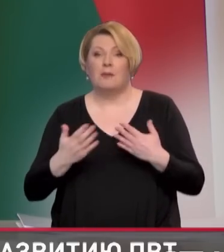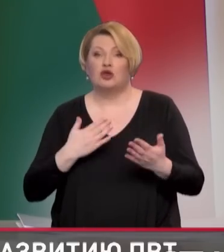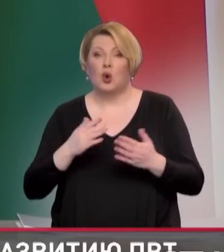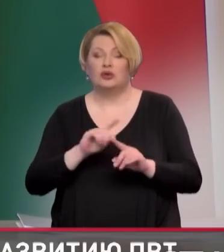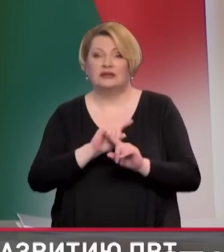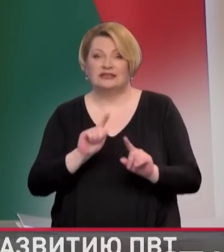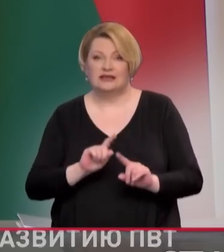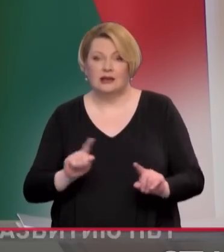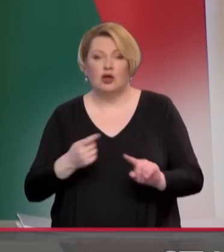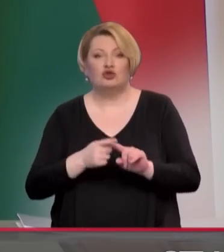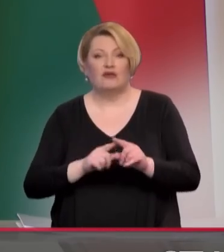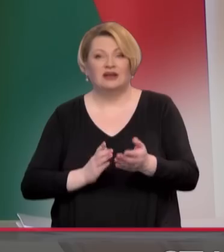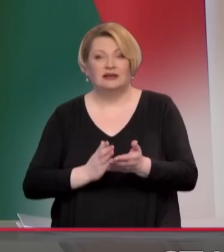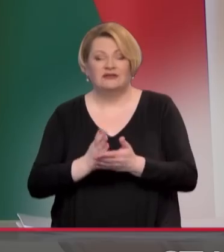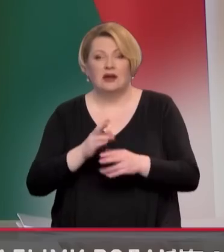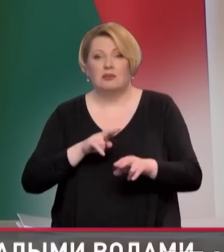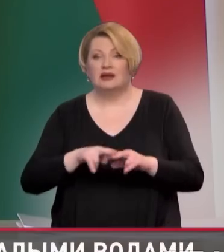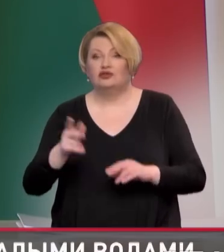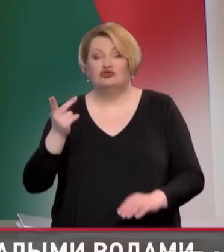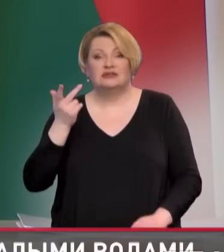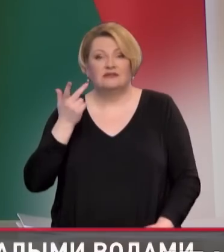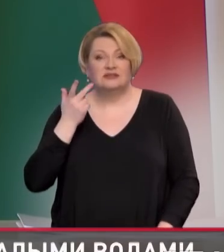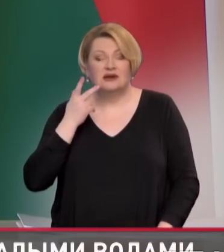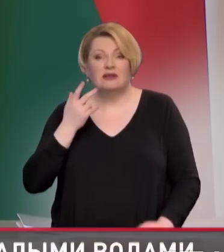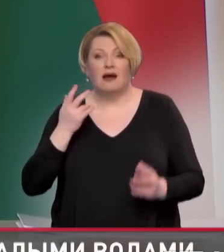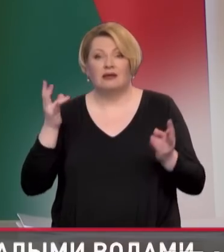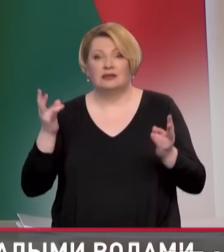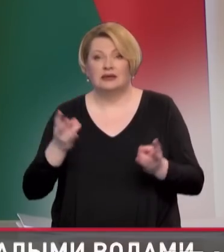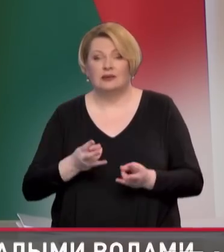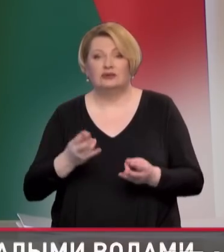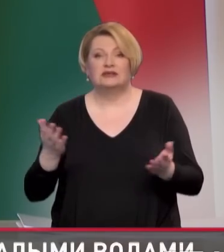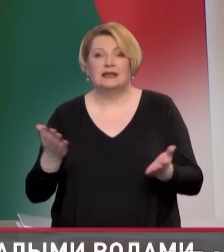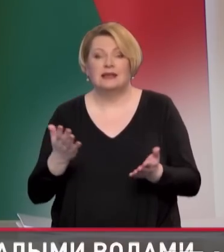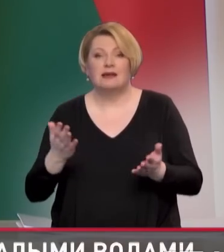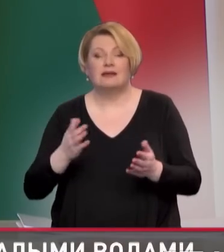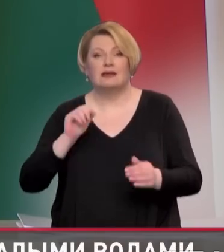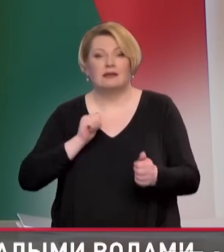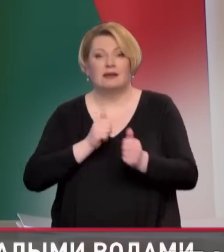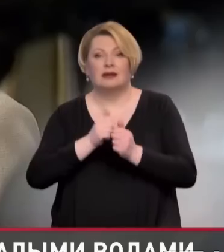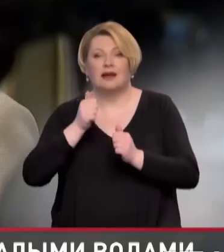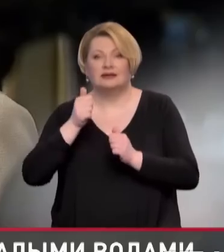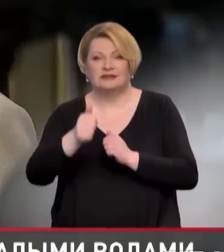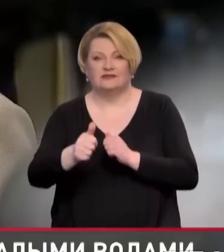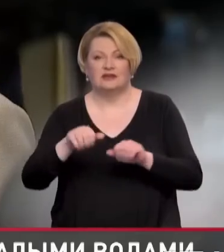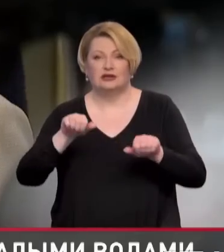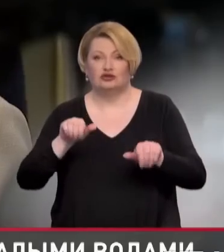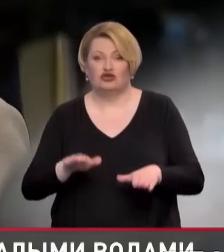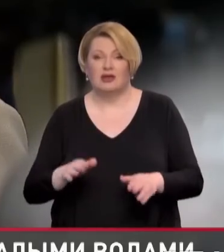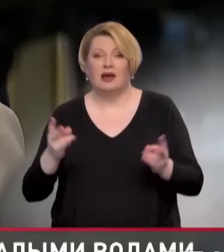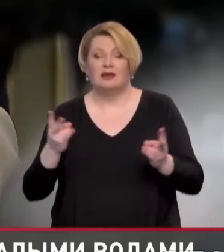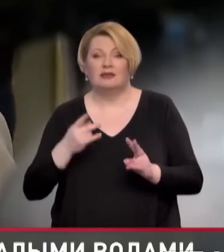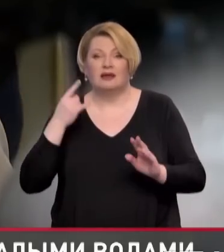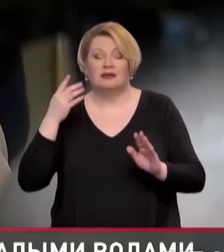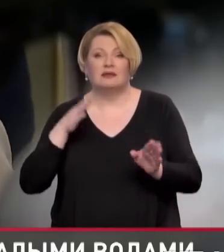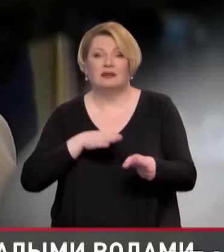нестандартный, но в этой сфере практически всегда требуются некие креативные решения. Надо осваивать